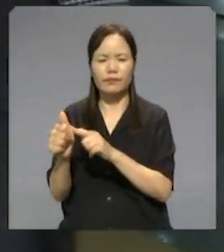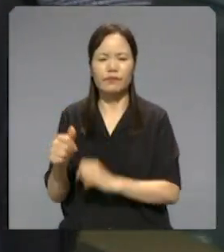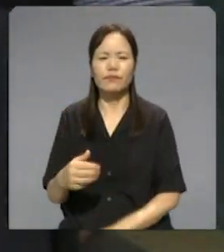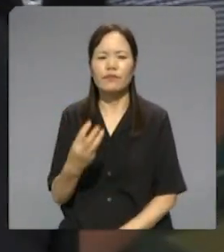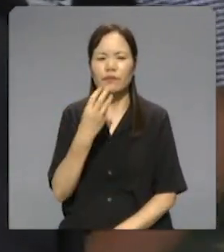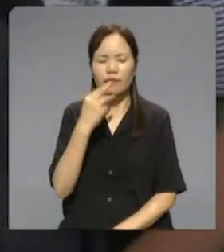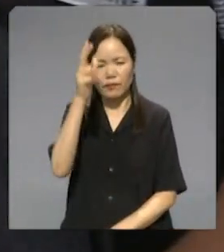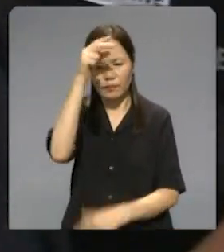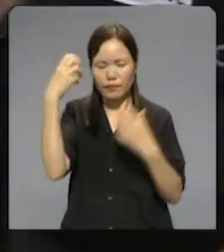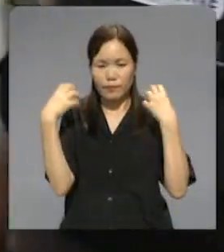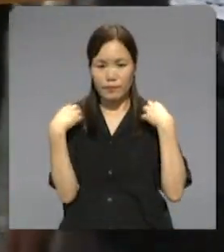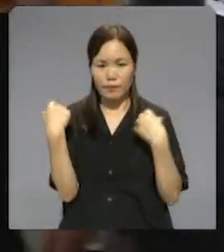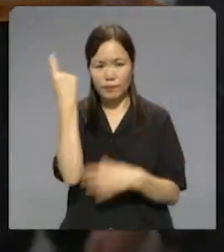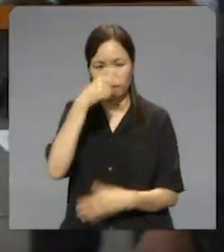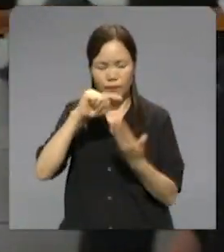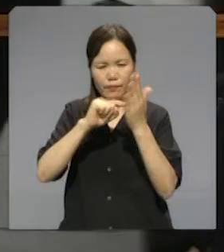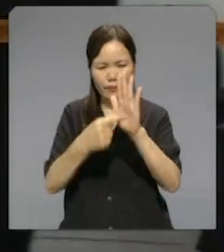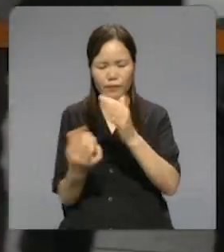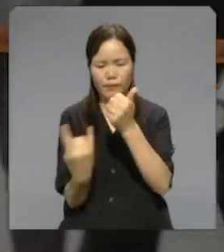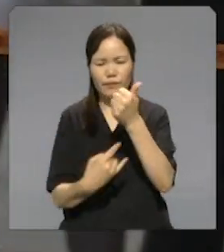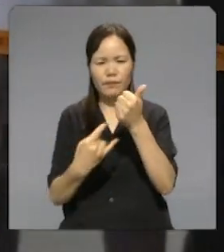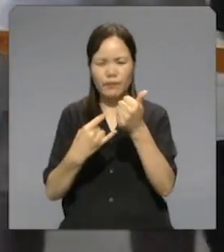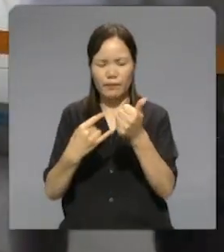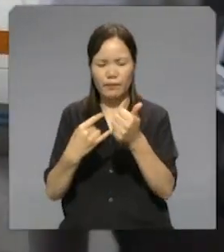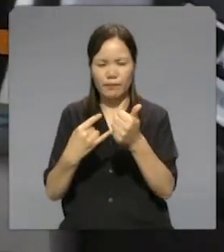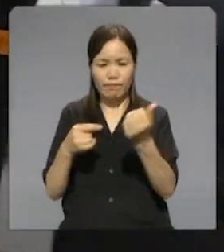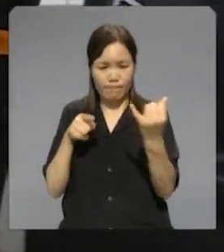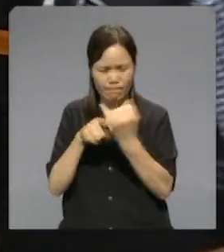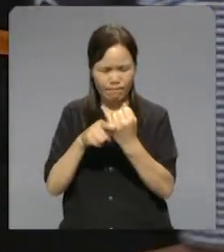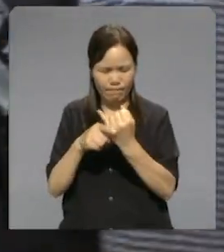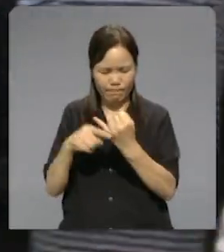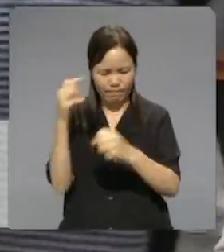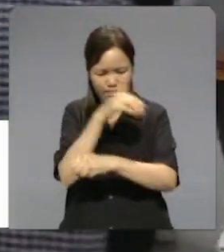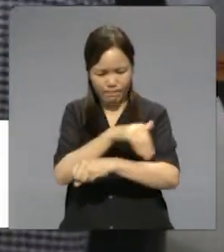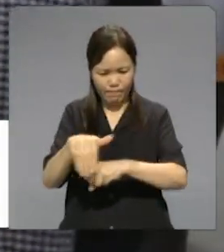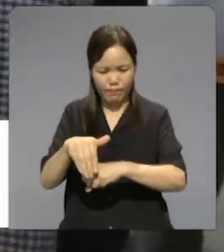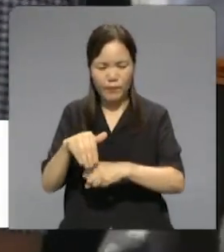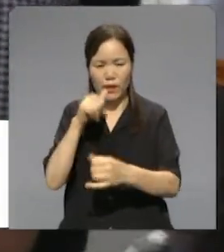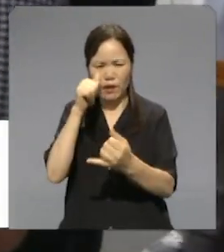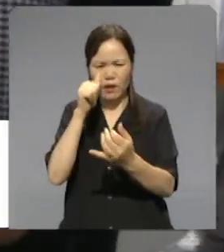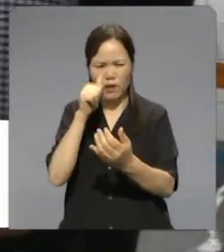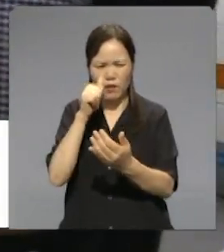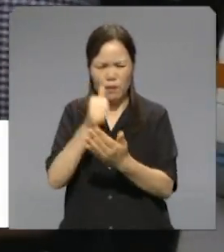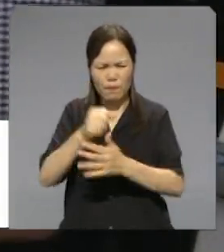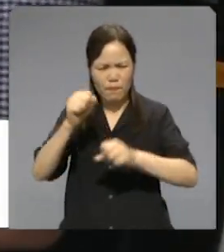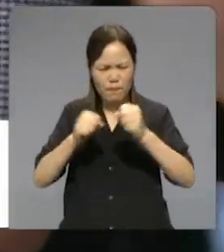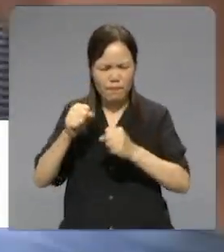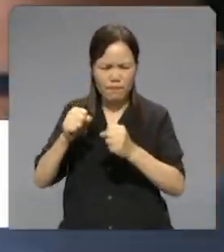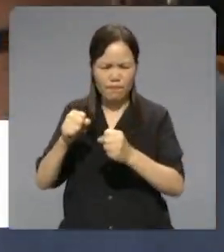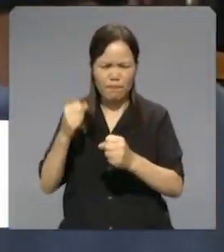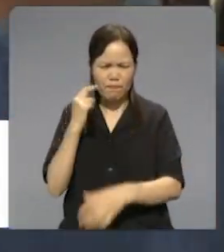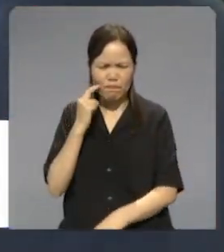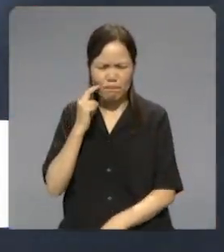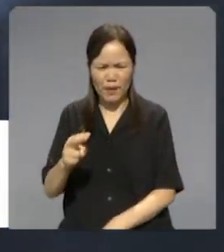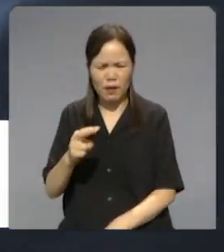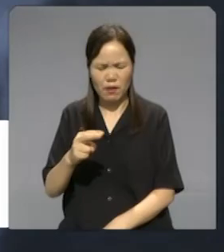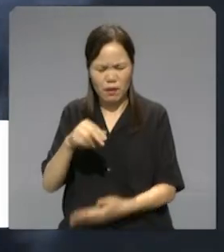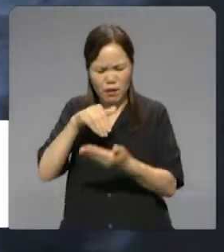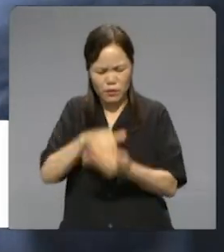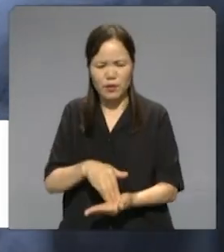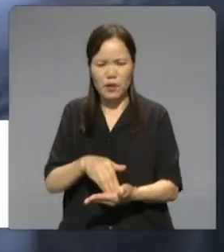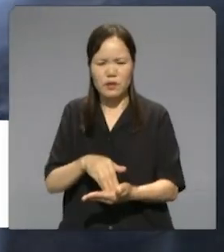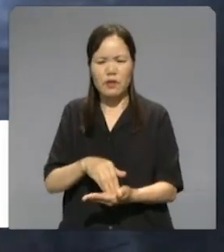서울경찰청 신상공개위원회는 범행을 치밀하게 계획했다며 범행의 잔인성과 피해의 중대성을 인정해